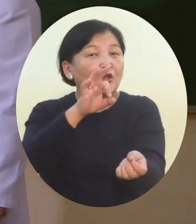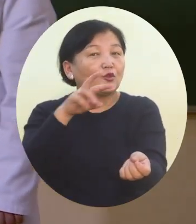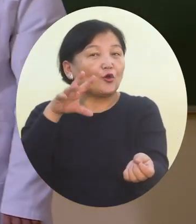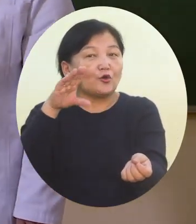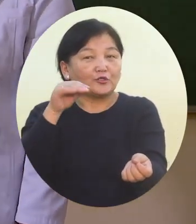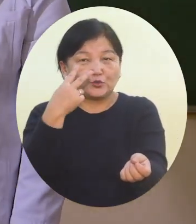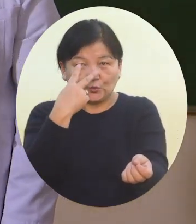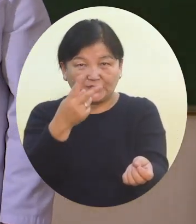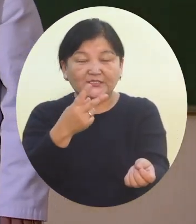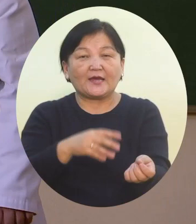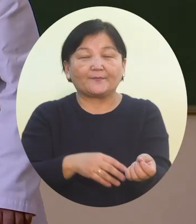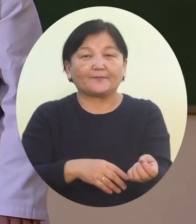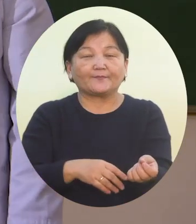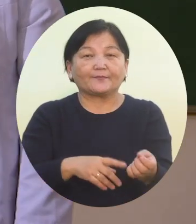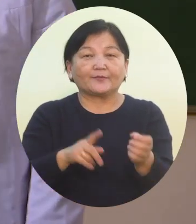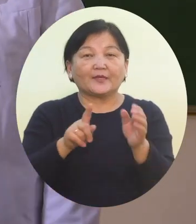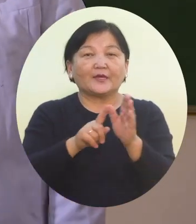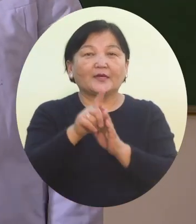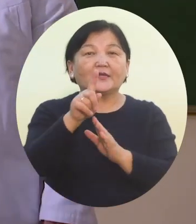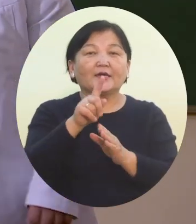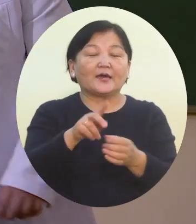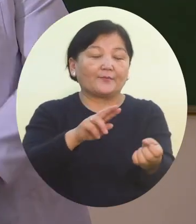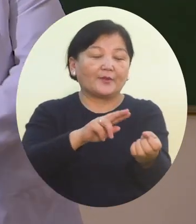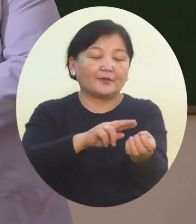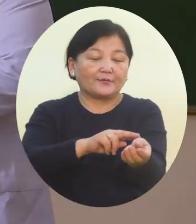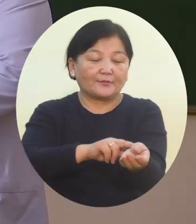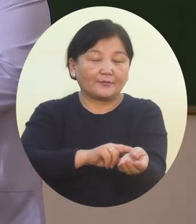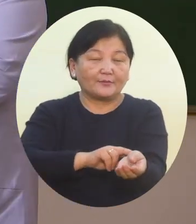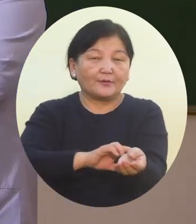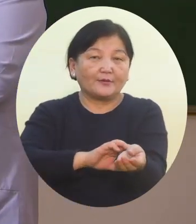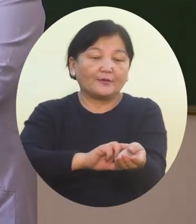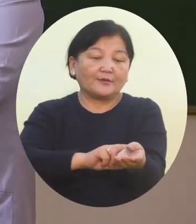эхний судасныхаа цохилтыг бүгдээрээ 1 минутын хугацаанд хэмжиж үзье.